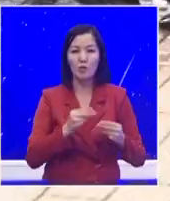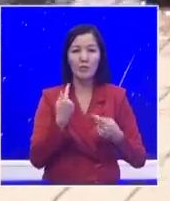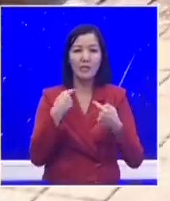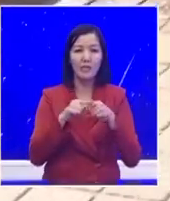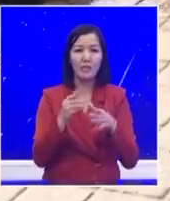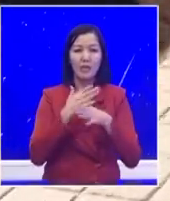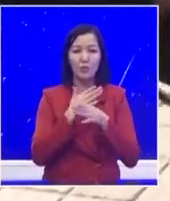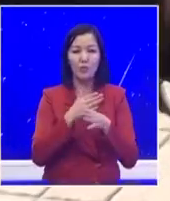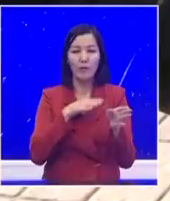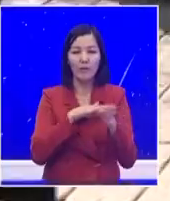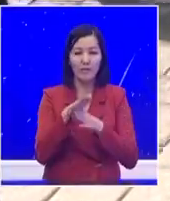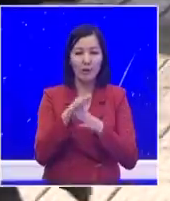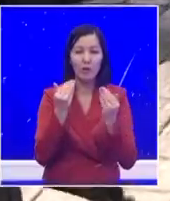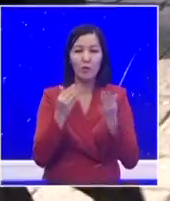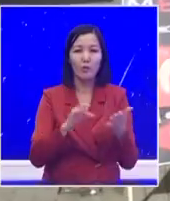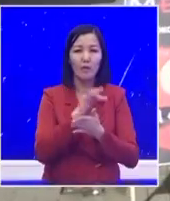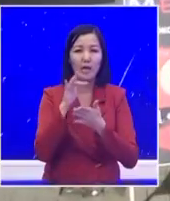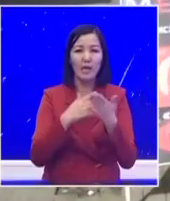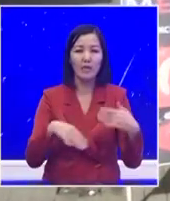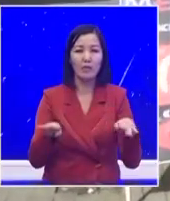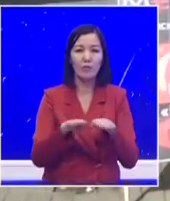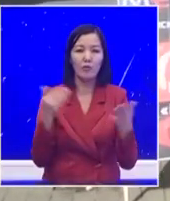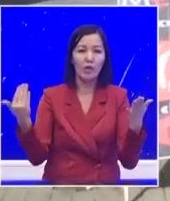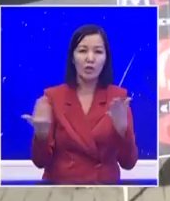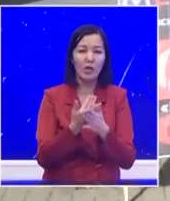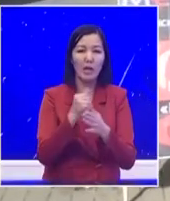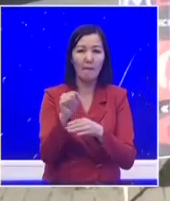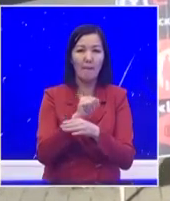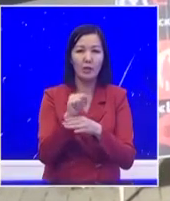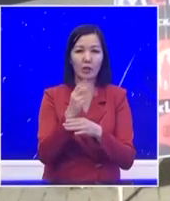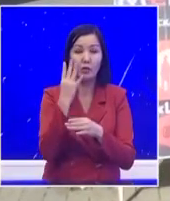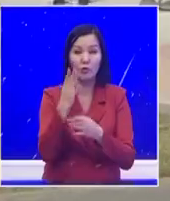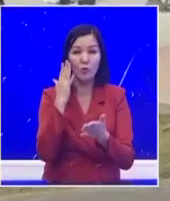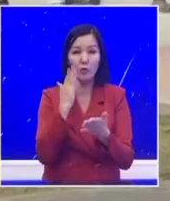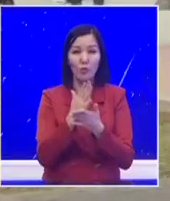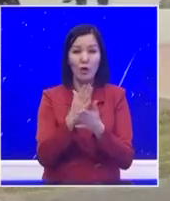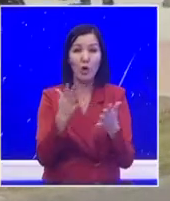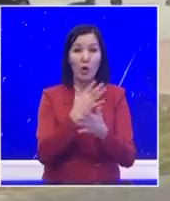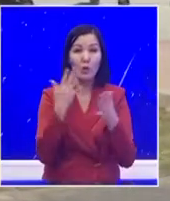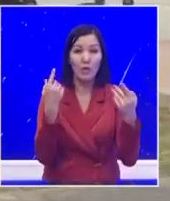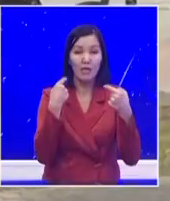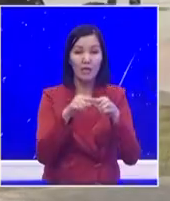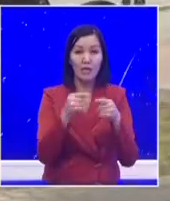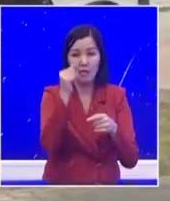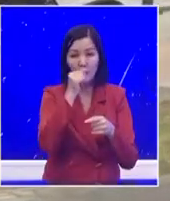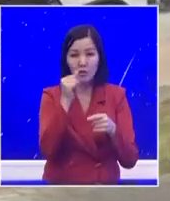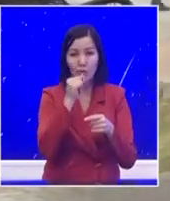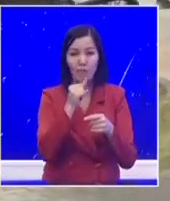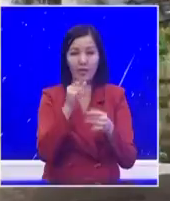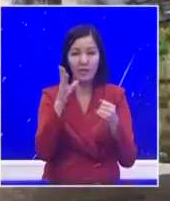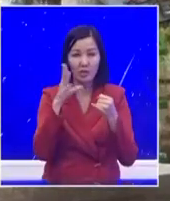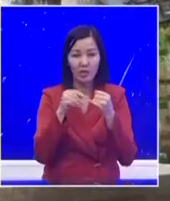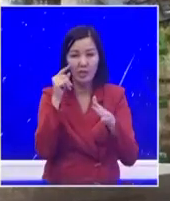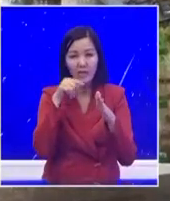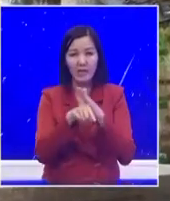техниканың көмегімен іске асуда. Бүгінде қаладан мұндай жаңа машинаның төртеуін кездестіруге болады. Үлкен техникалар жүре алмайтын жерлерге кіріп,